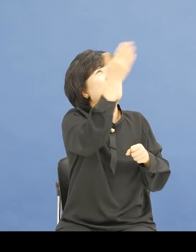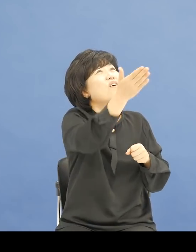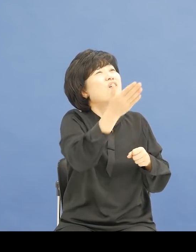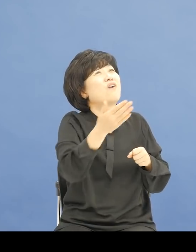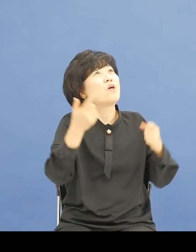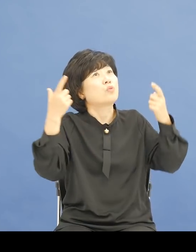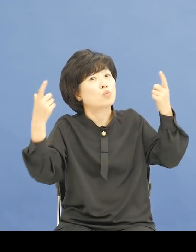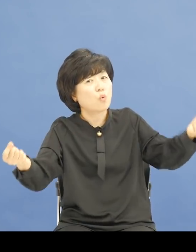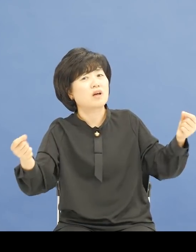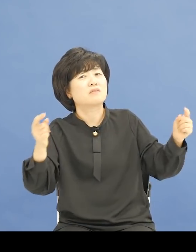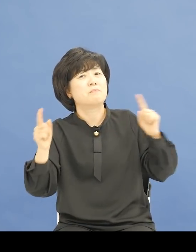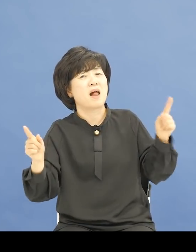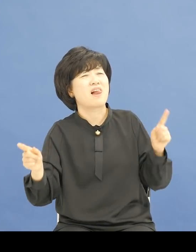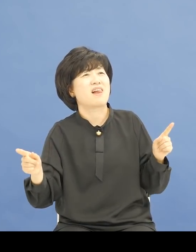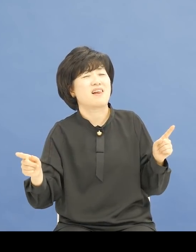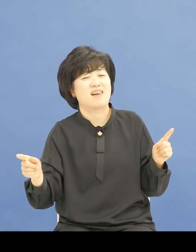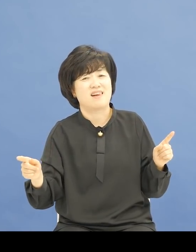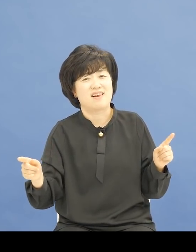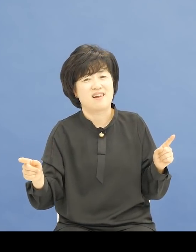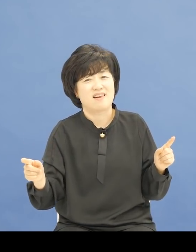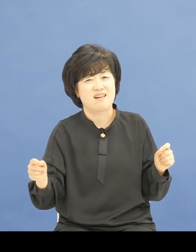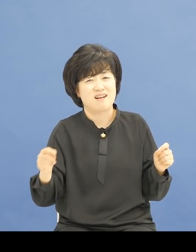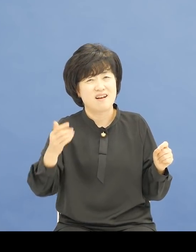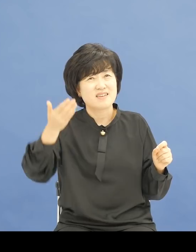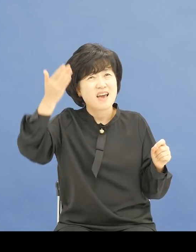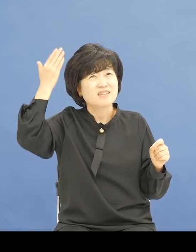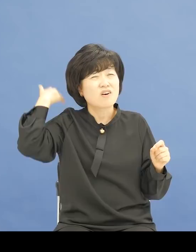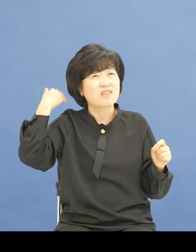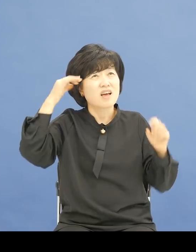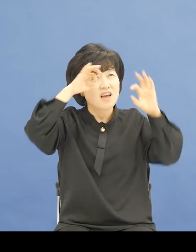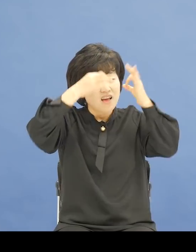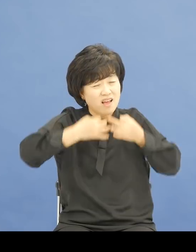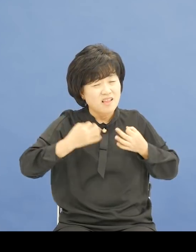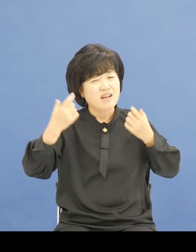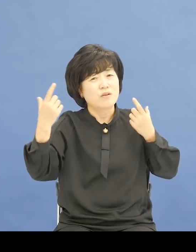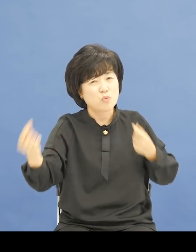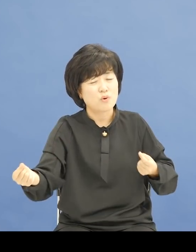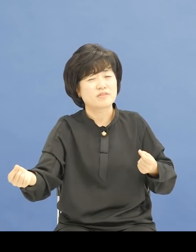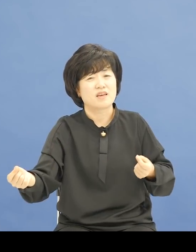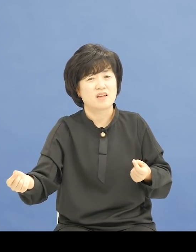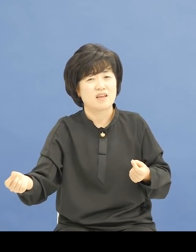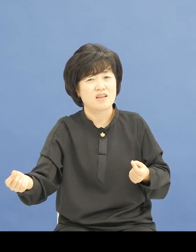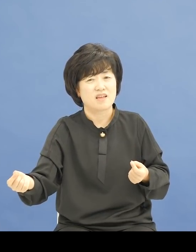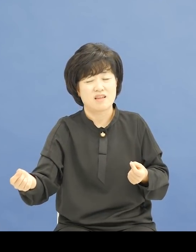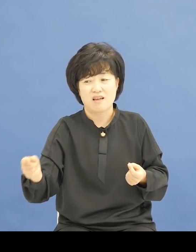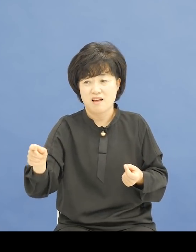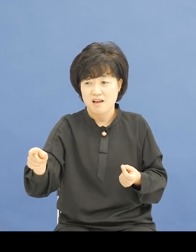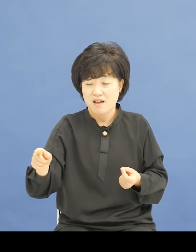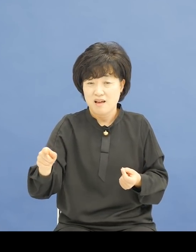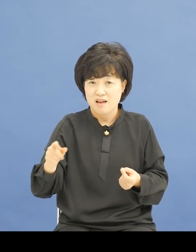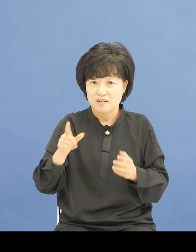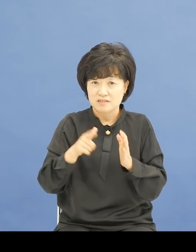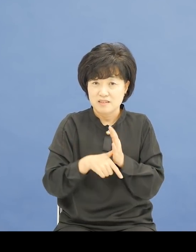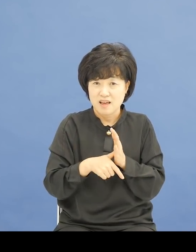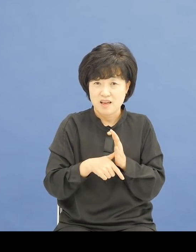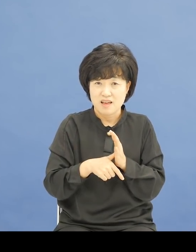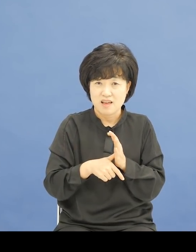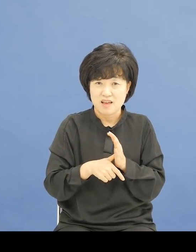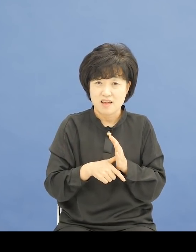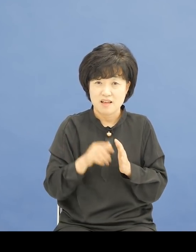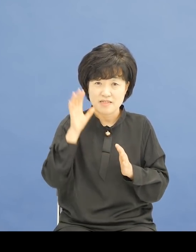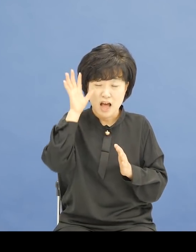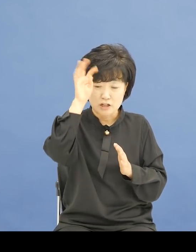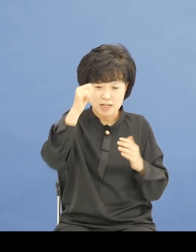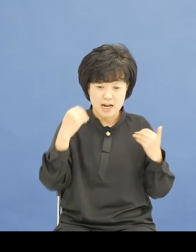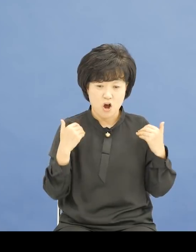거예요. 그러니까 막 이 팍팍한 현실에 화가 나는 거죠, 진짜. 네 맞습니다. 예전에 나를 보는 거죠. 맞아요. 예. 근데 예전에 날 보는데 그때 당시에